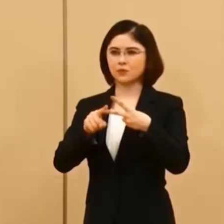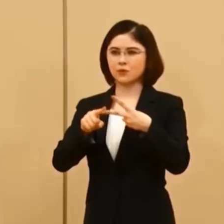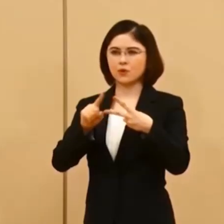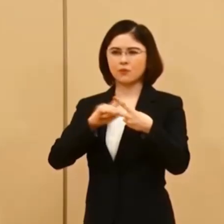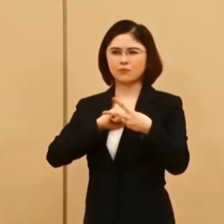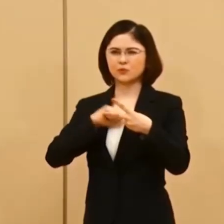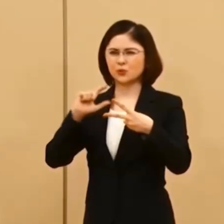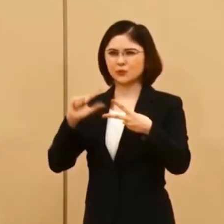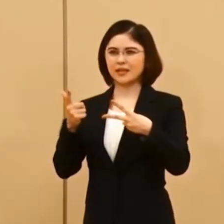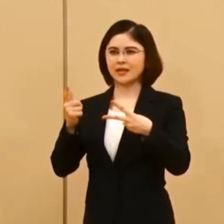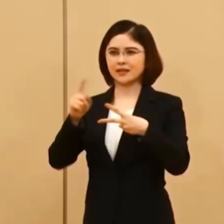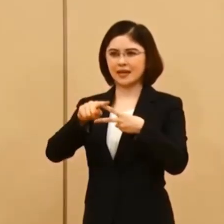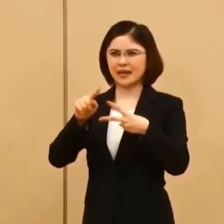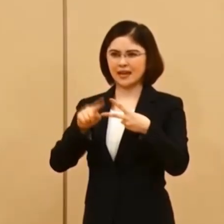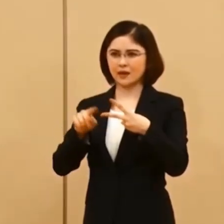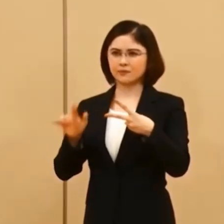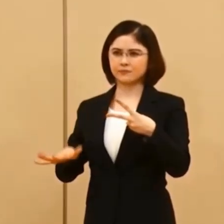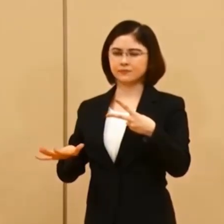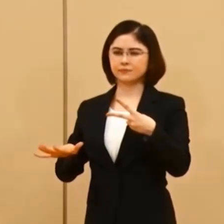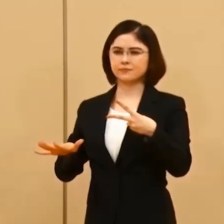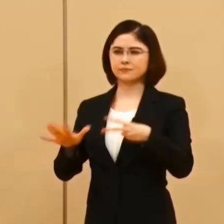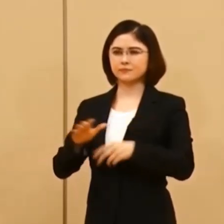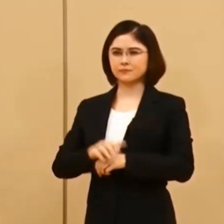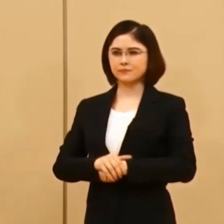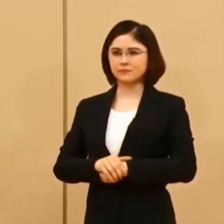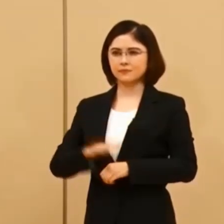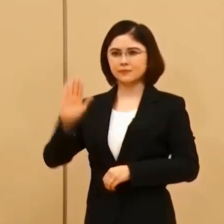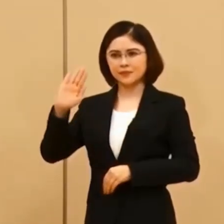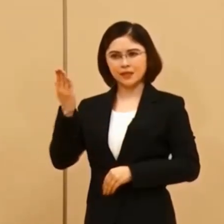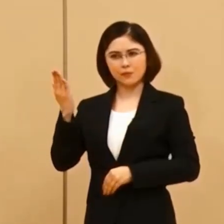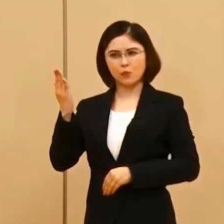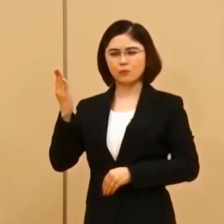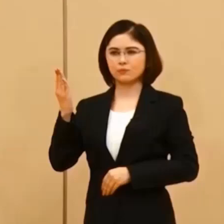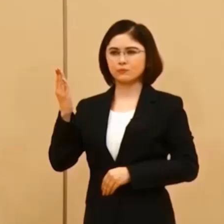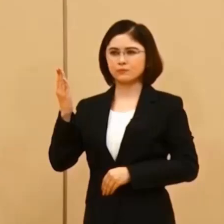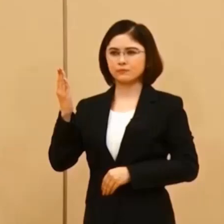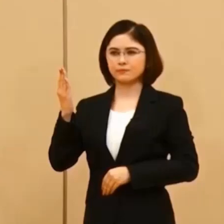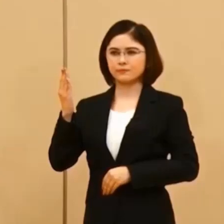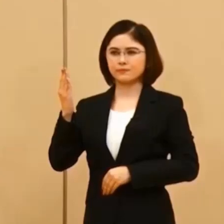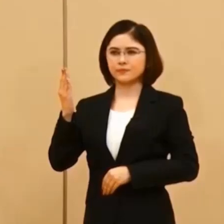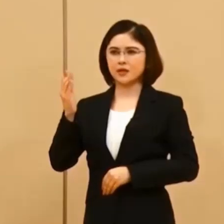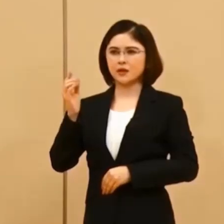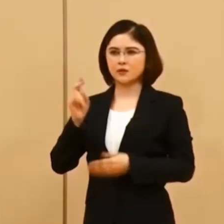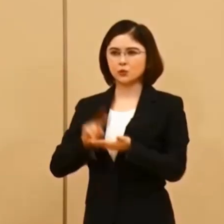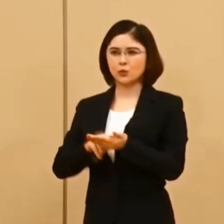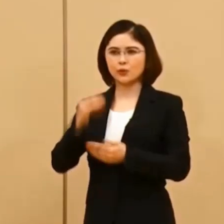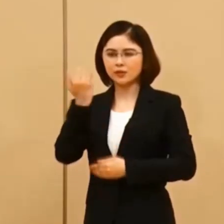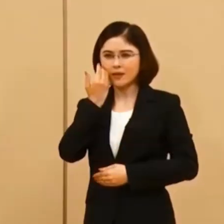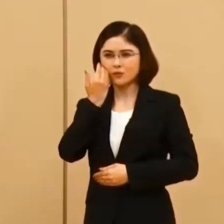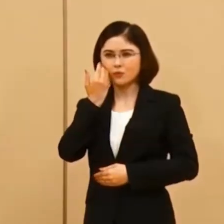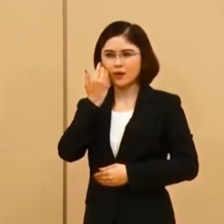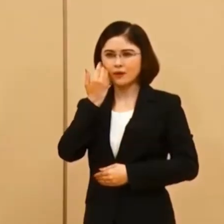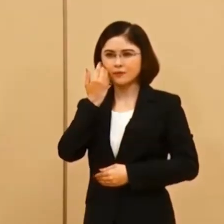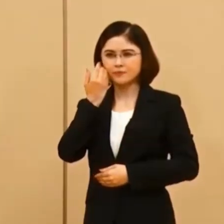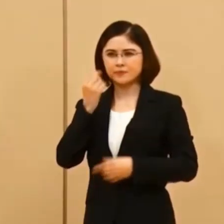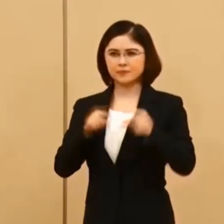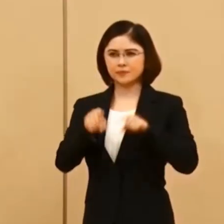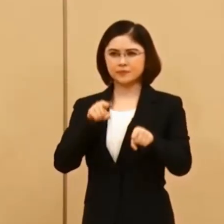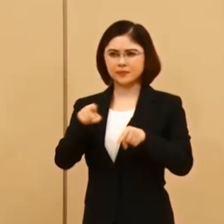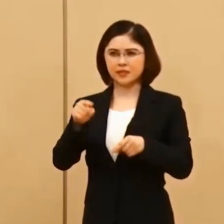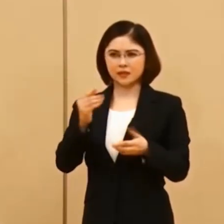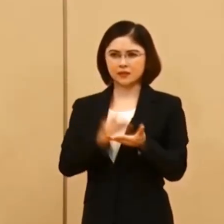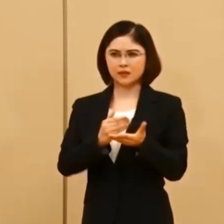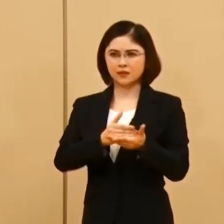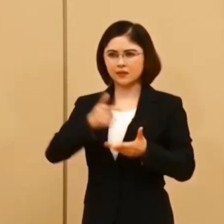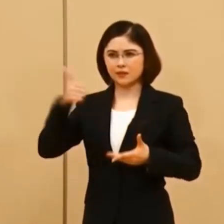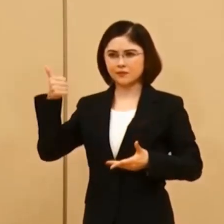面白くない映画ですでもそれを決めるのは批評家で